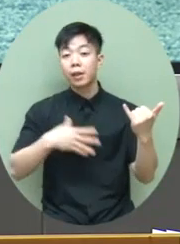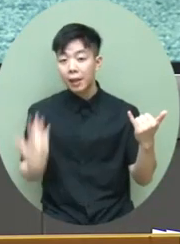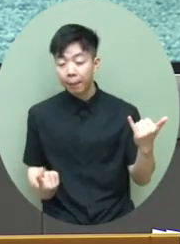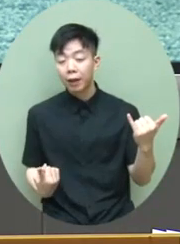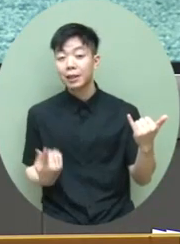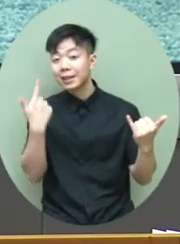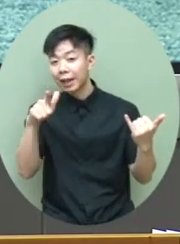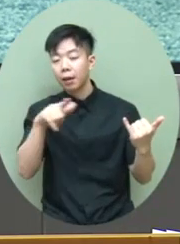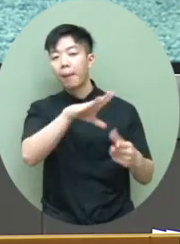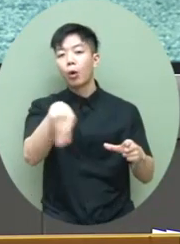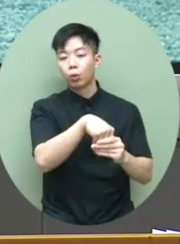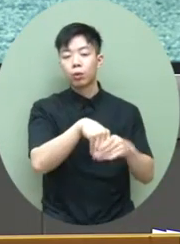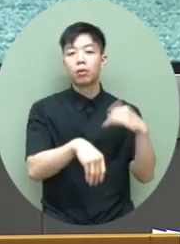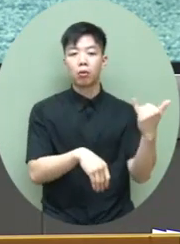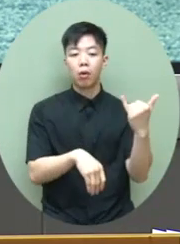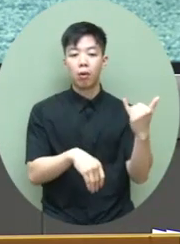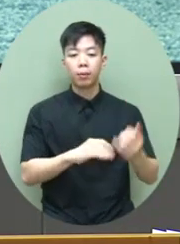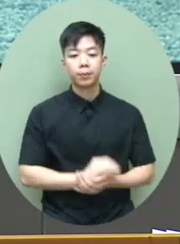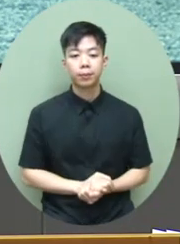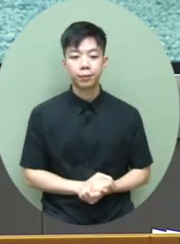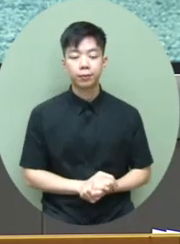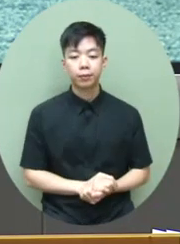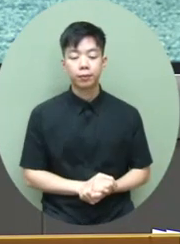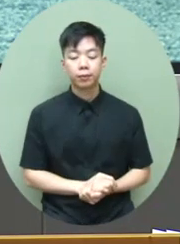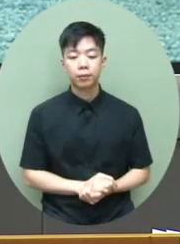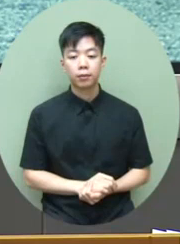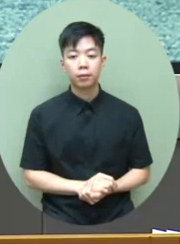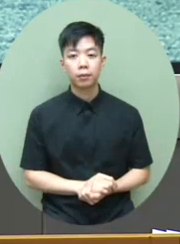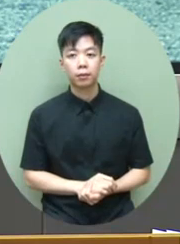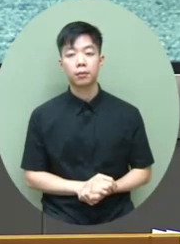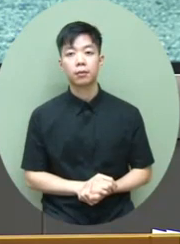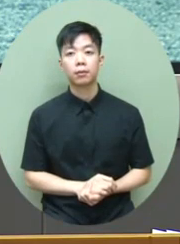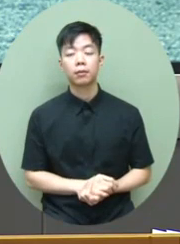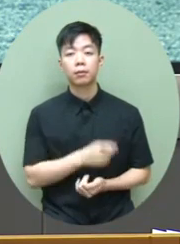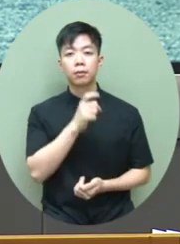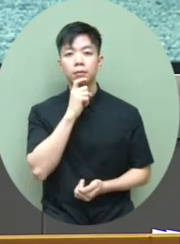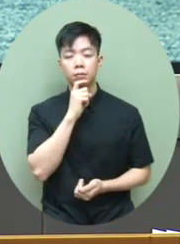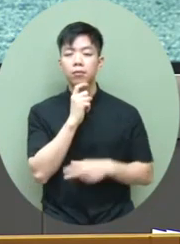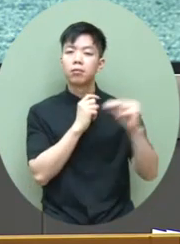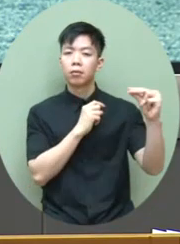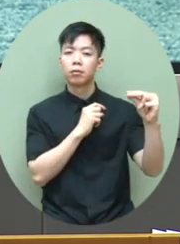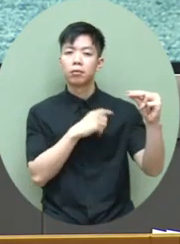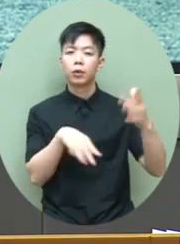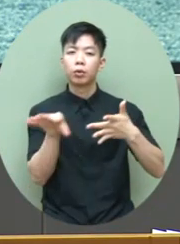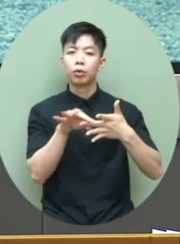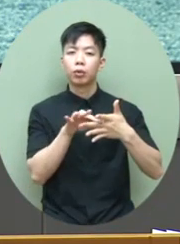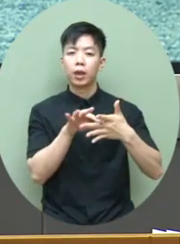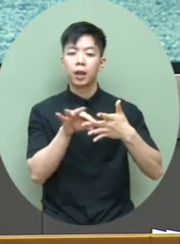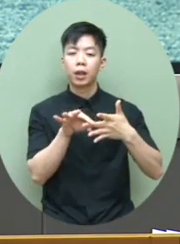啦。咁咧就係其中有7位咧係住喺啲宿舍入邊，即係喺啲